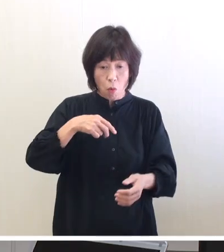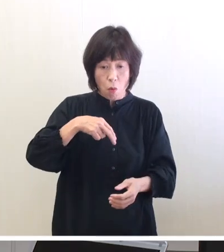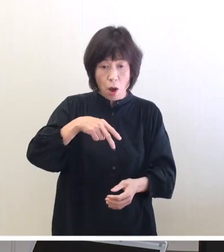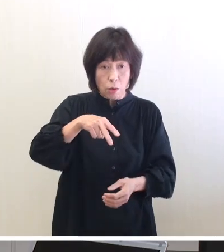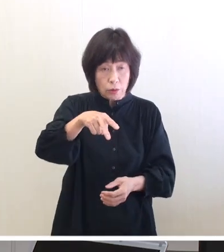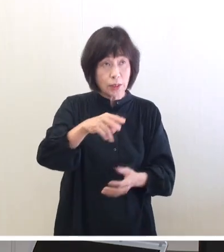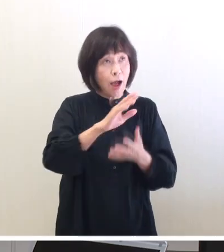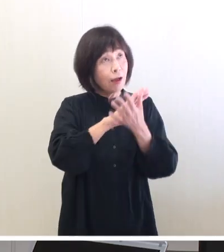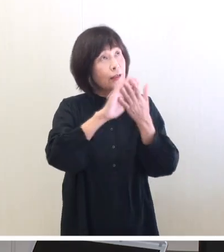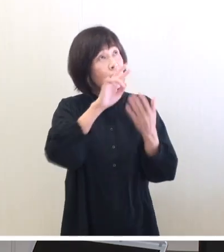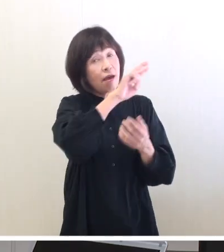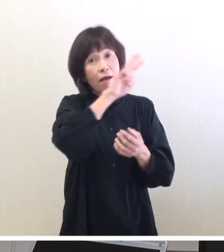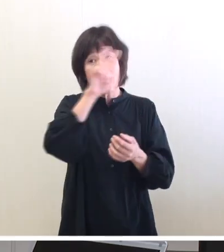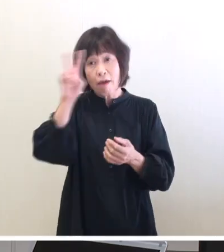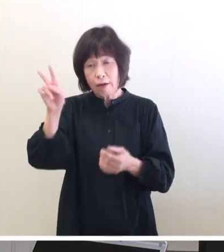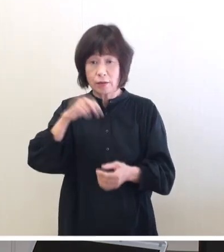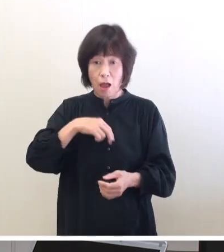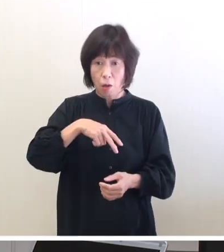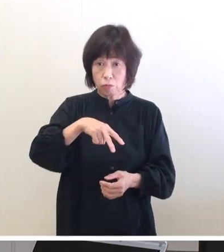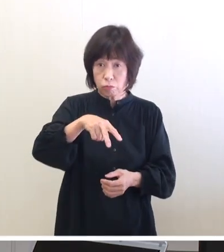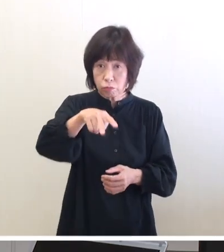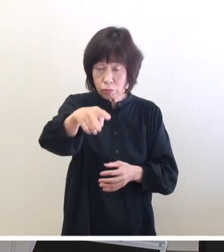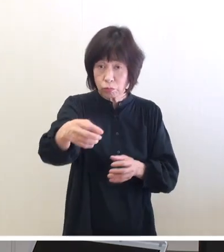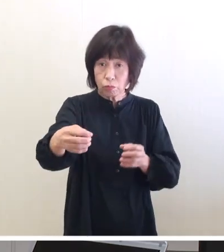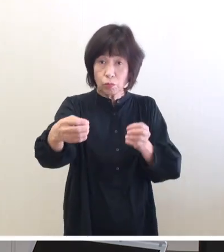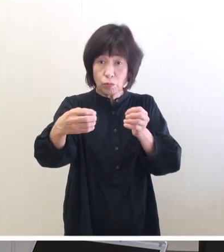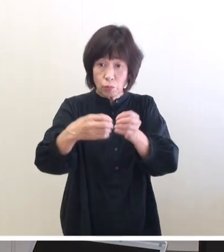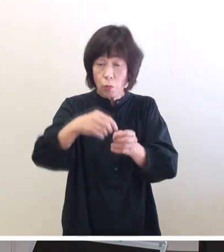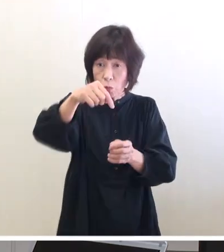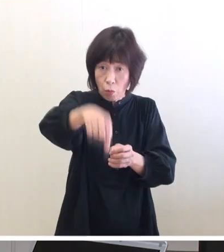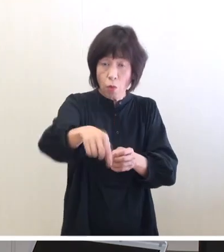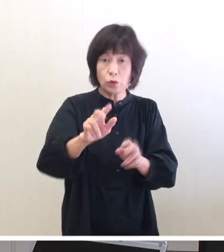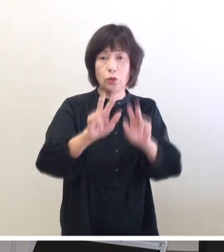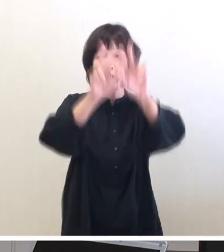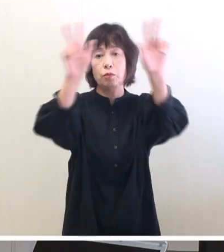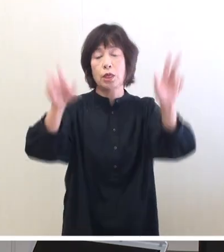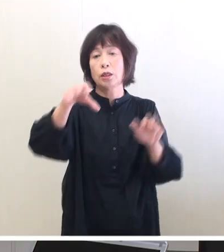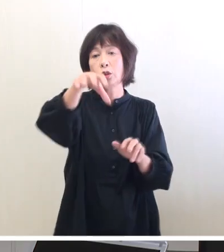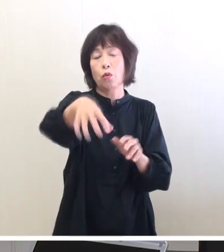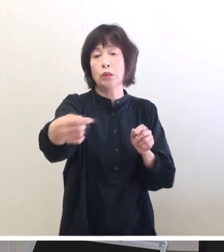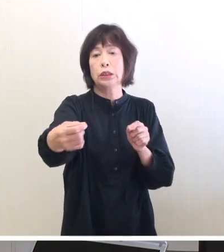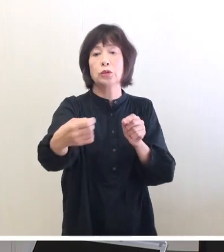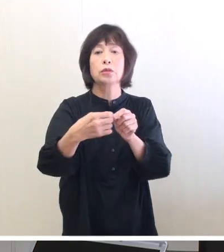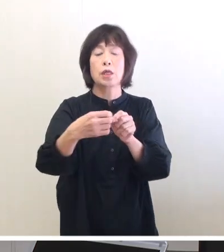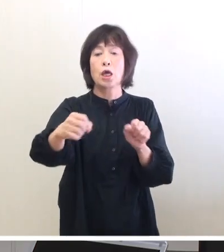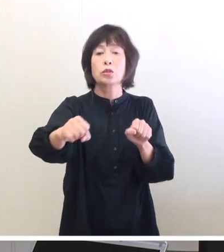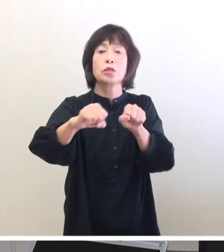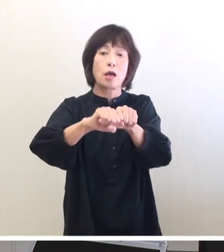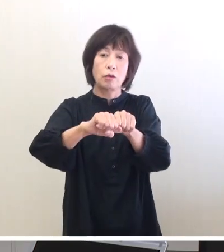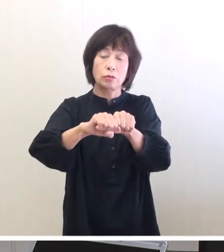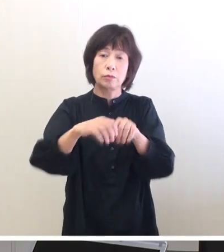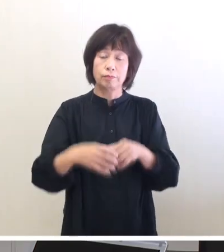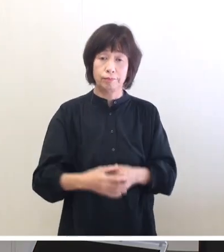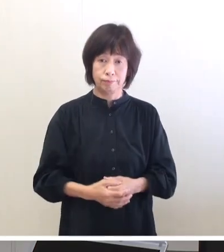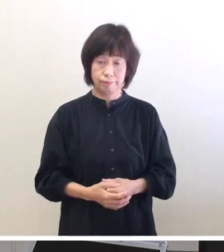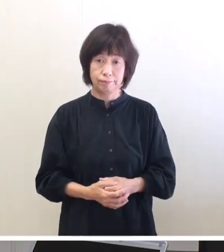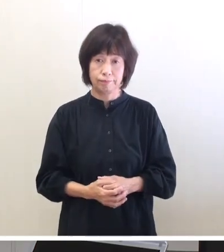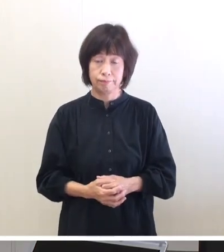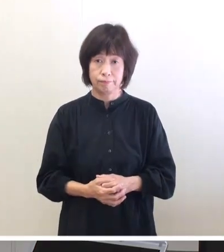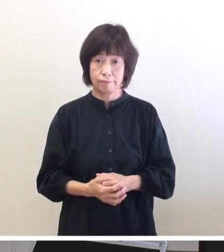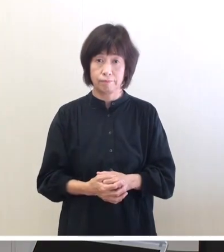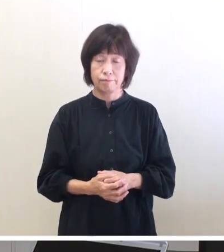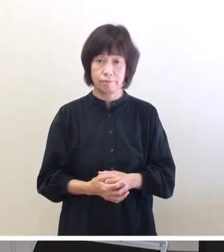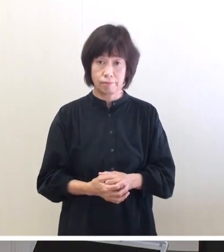にこのルミナリエの会場に到達をすると。今はここ点であったもの